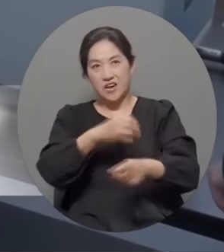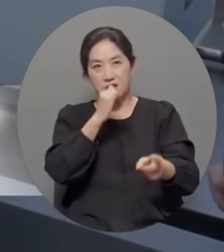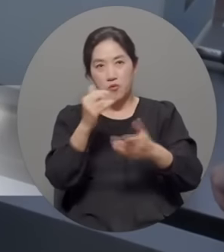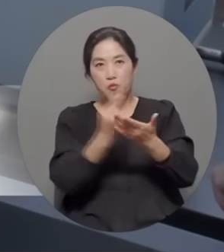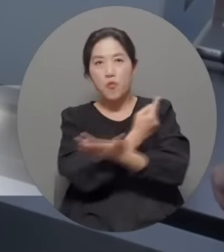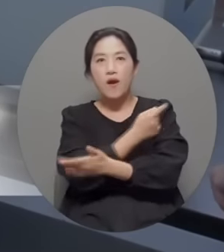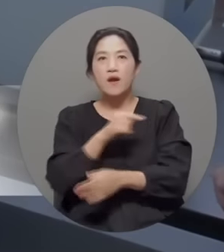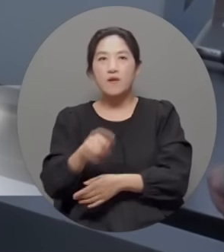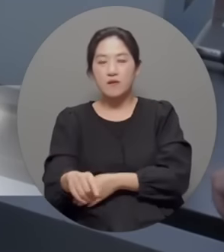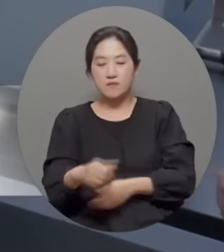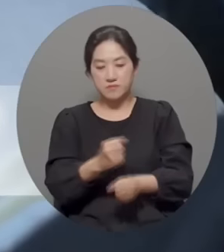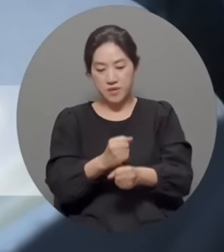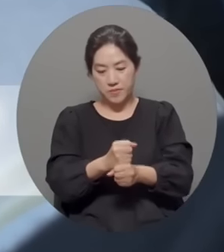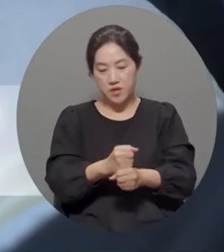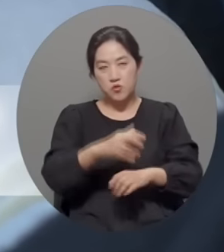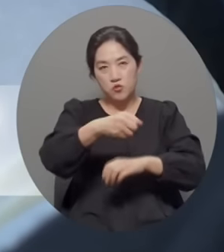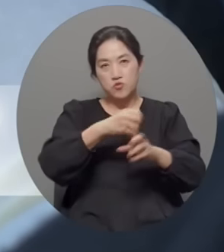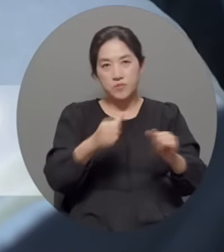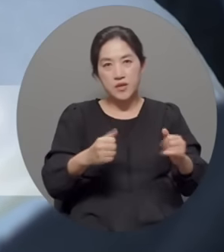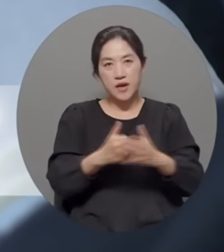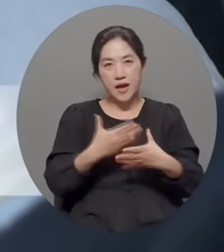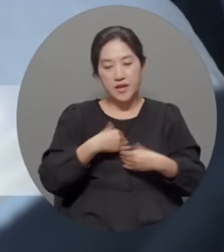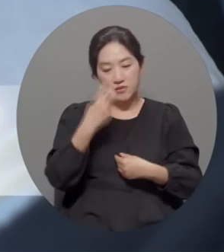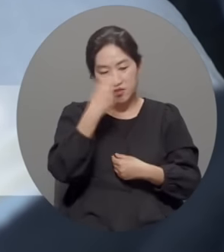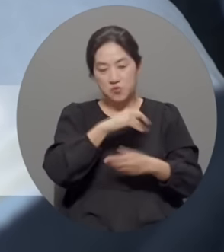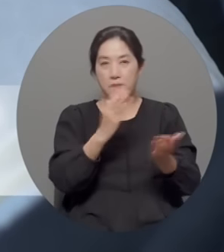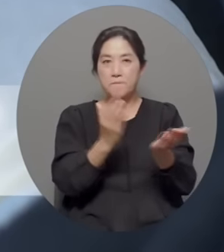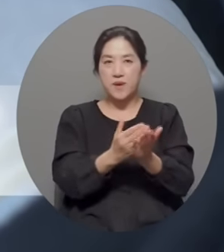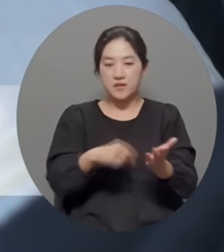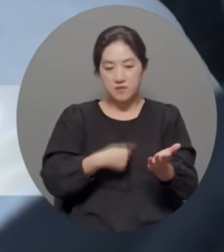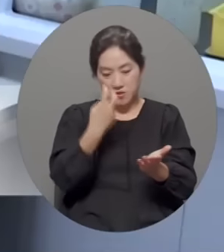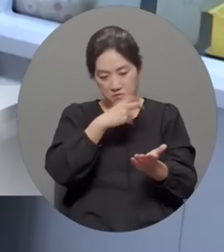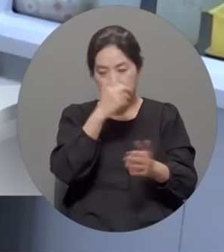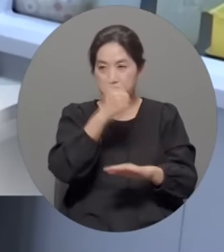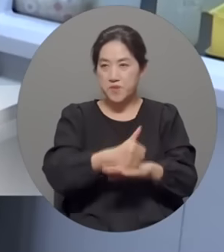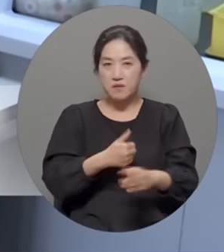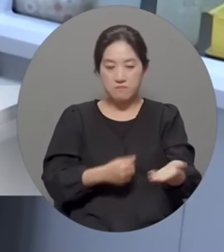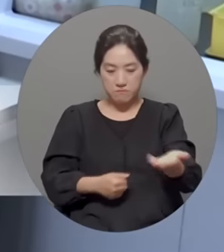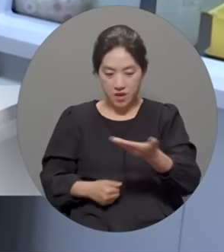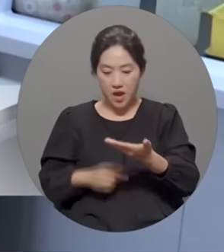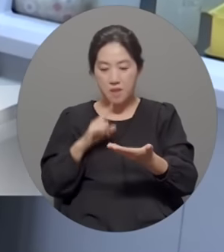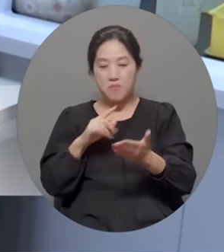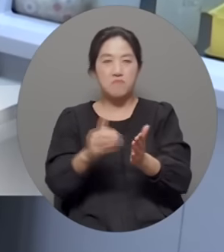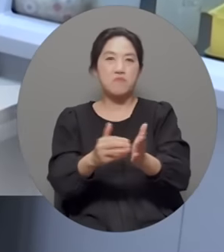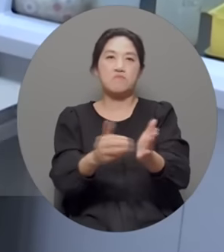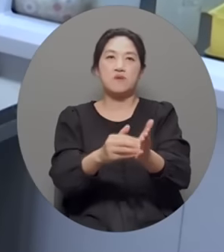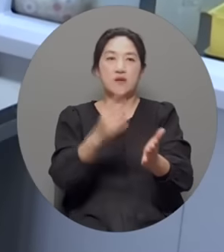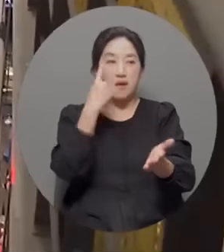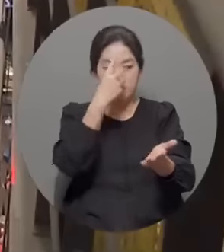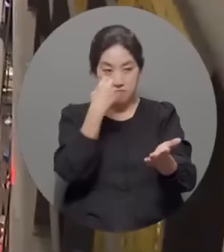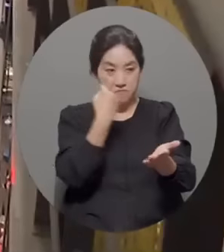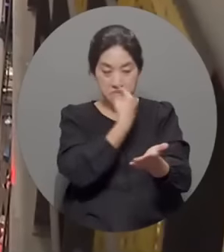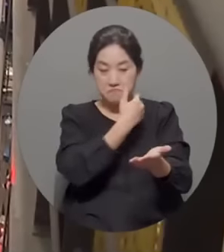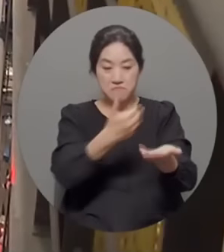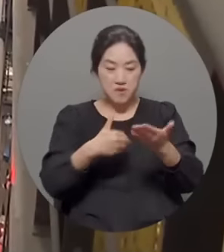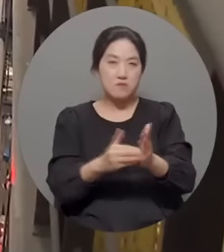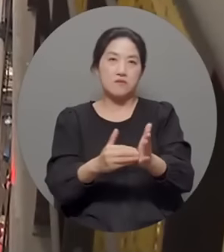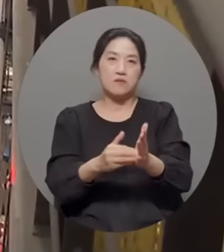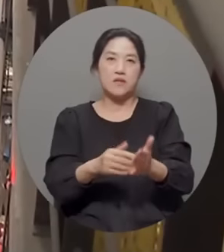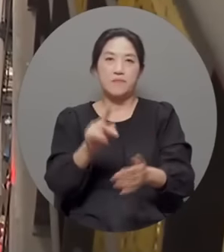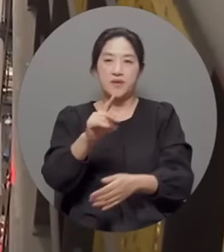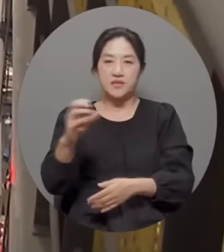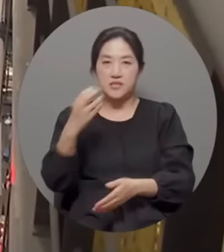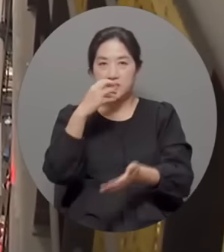제품들은 제조업자나 수입업자가 안전 기준에 맞다는 자체 검사 결과만 한 번 받으면 그만입니다. 따라서 KC